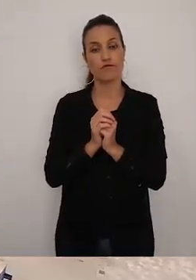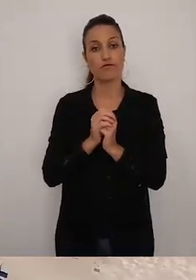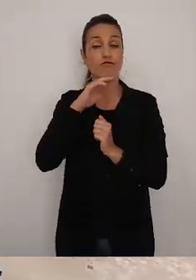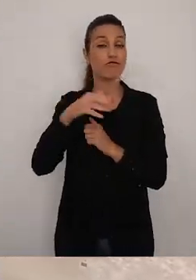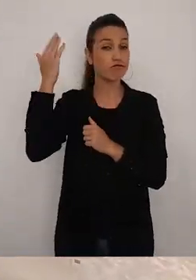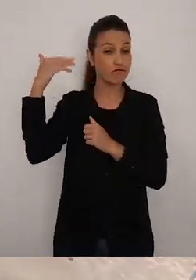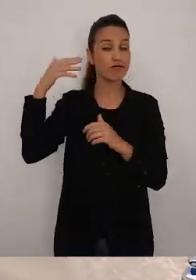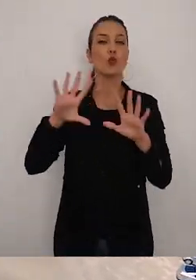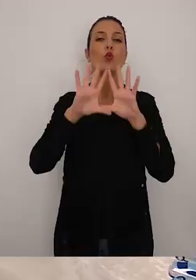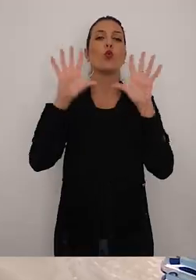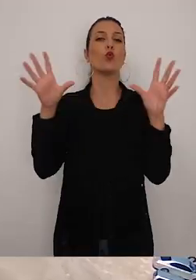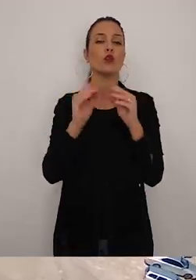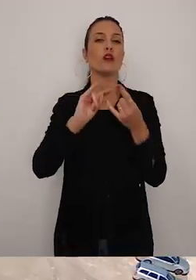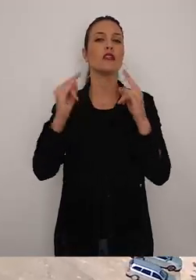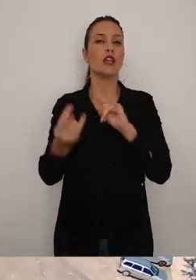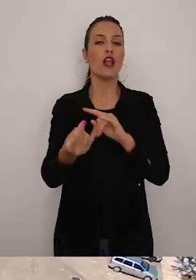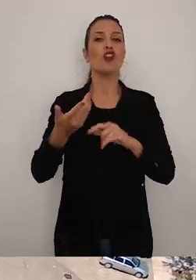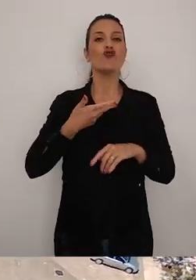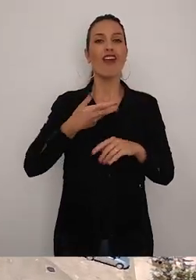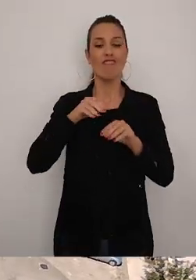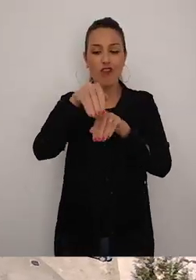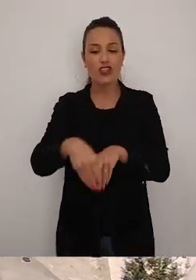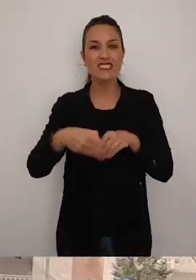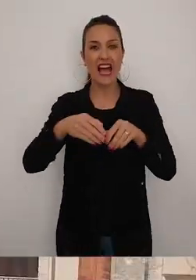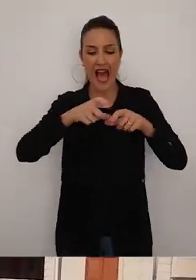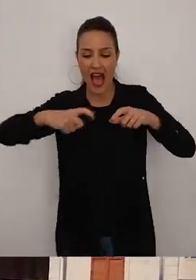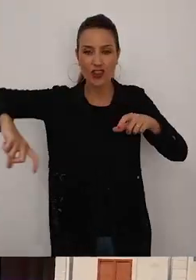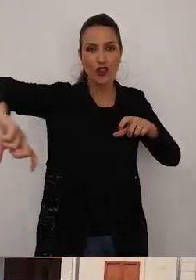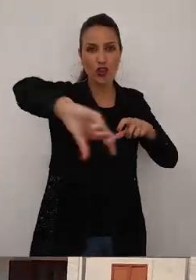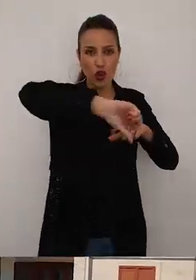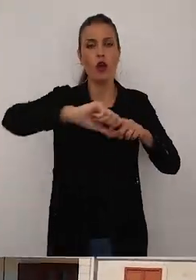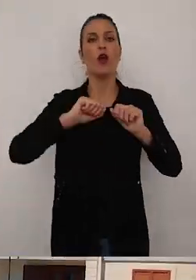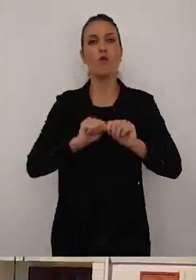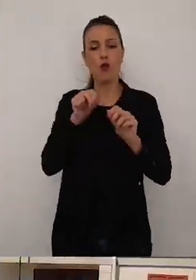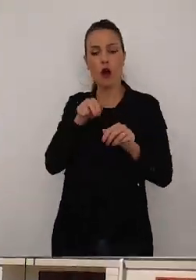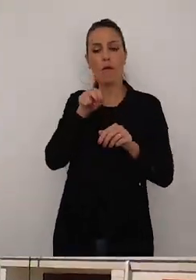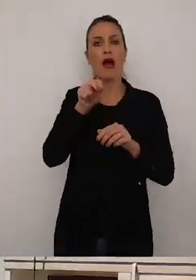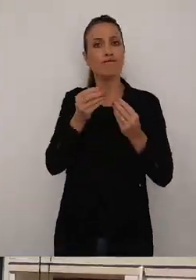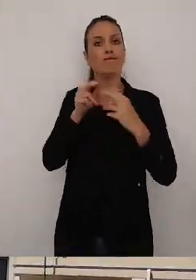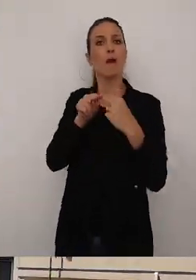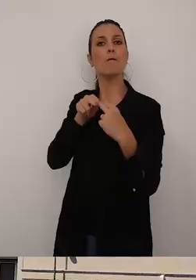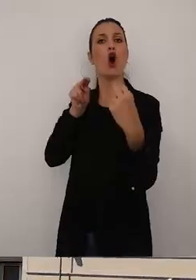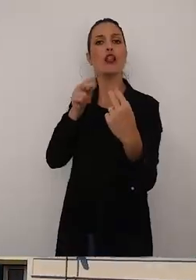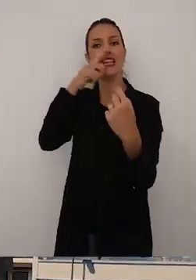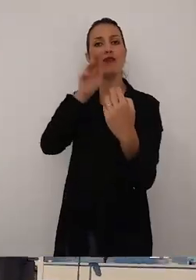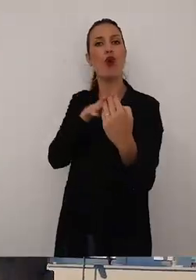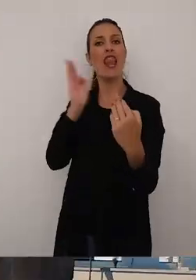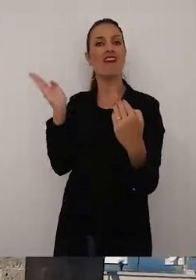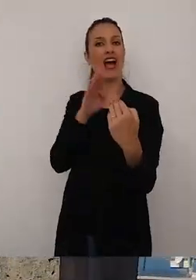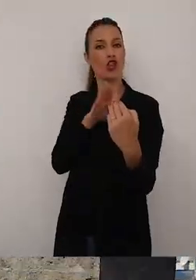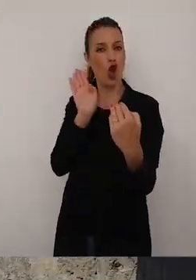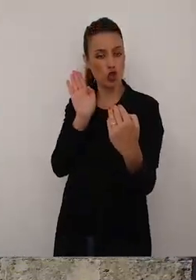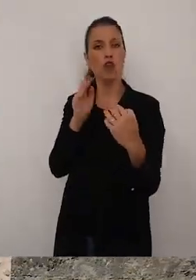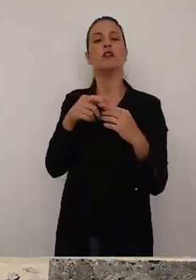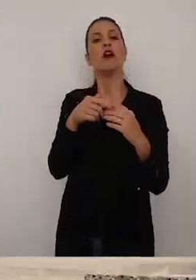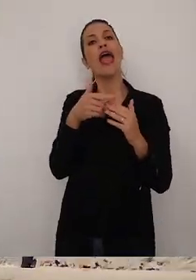Un tempo tutto il castello era circondato da un fossato, che poteva essere oltrepassato solo attraverso un ponte levatoio, posizionato